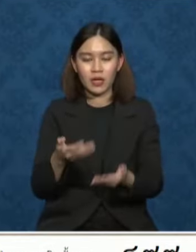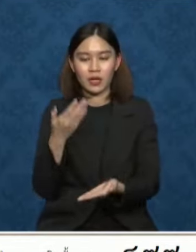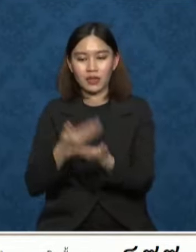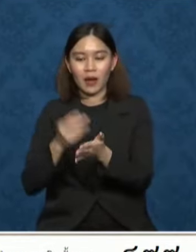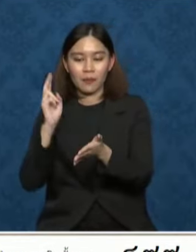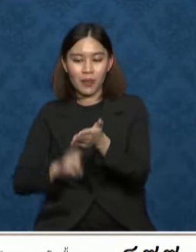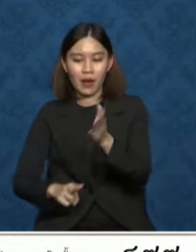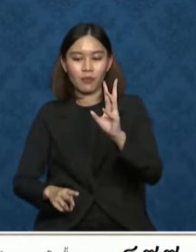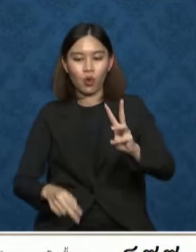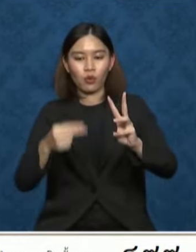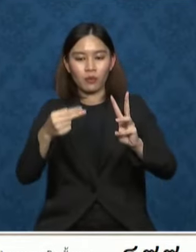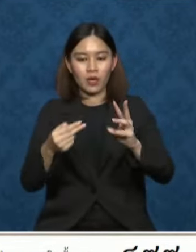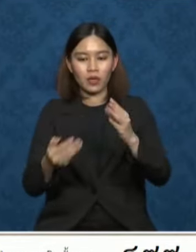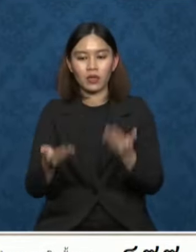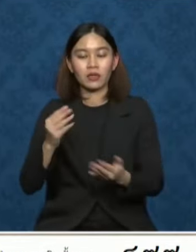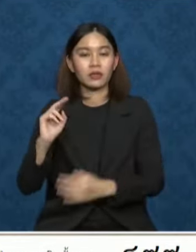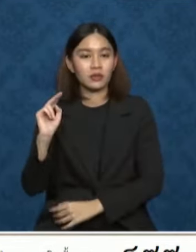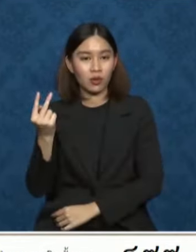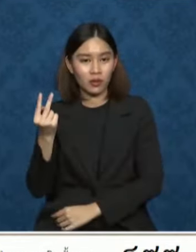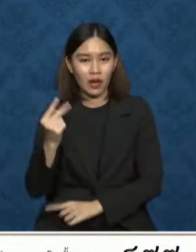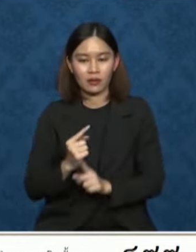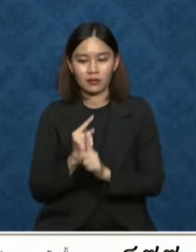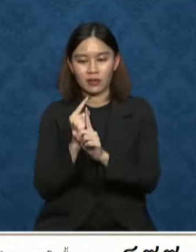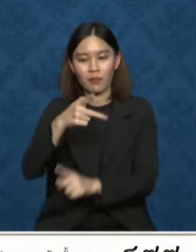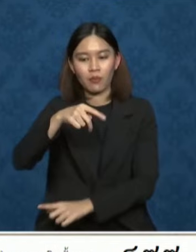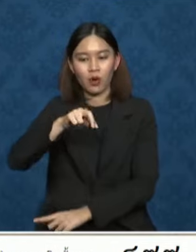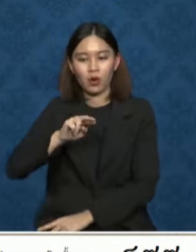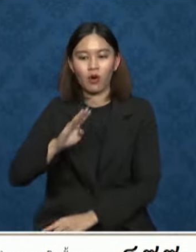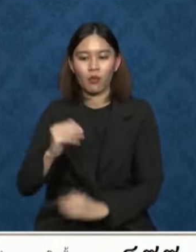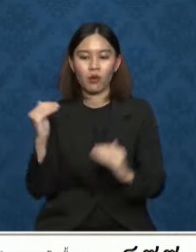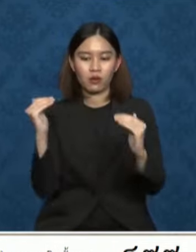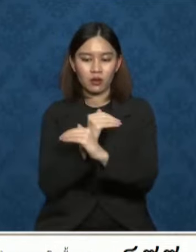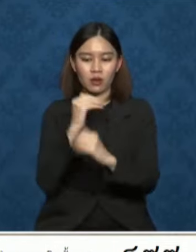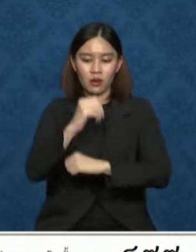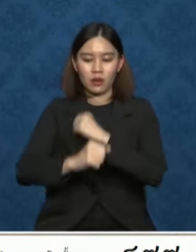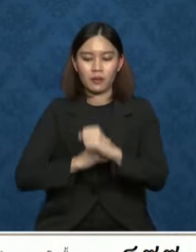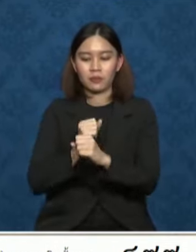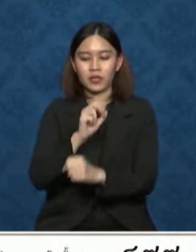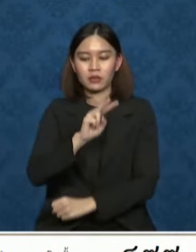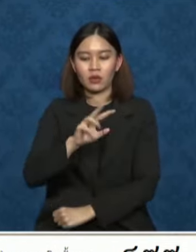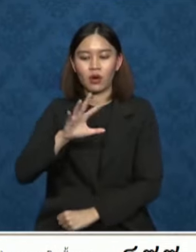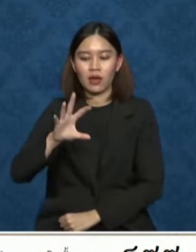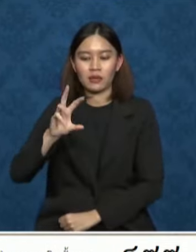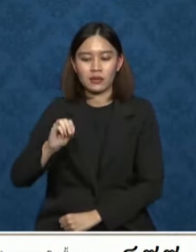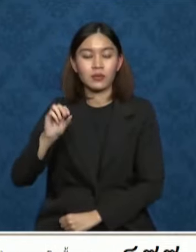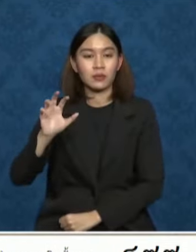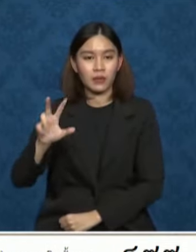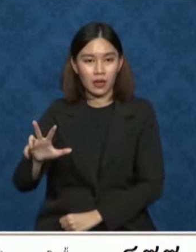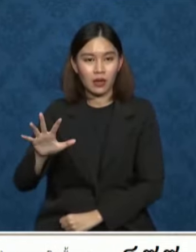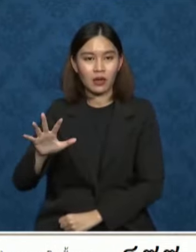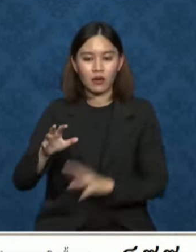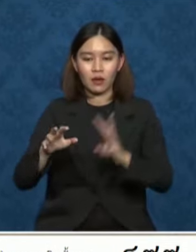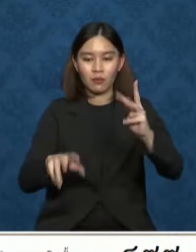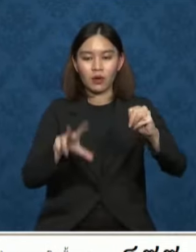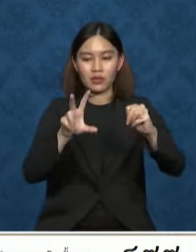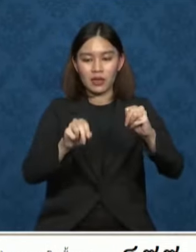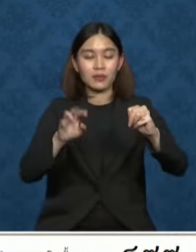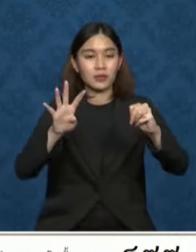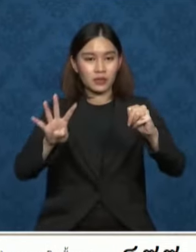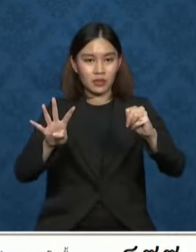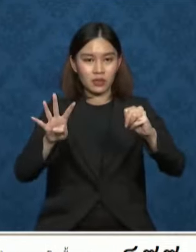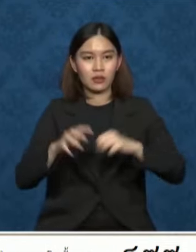ไม่เกิน 60,000 บาทหรอทั้งจำทั้งปับตามพระชบัญหัดทางหลวงพุทธศัราษ 2535 มาตา 34